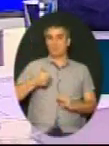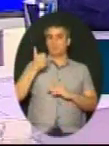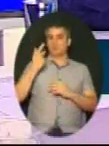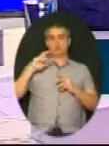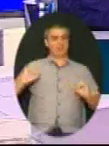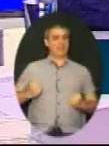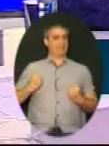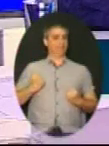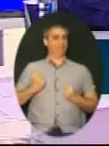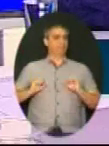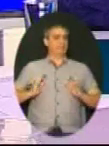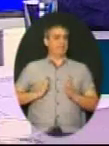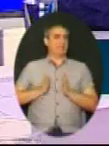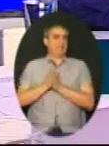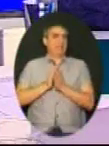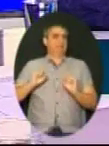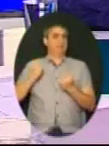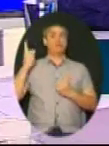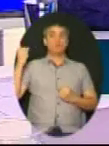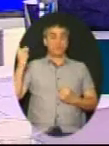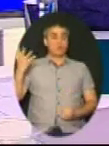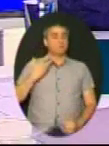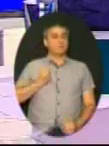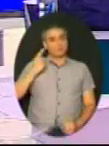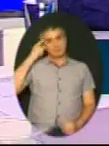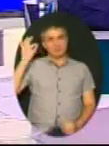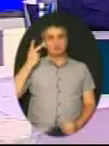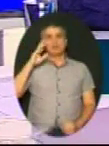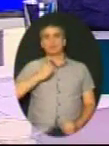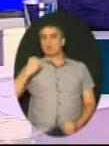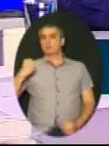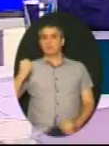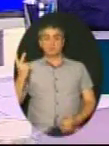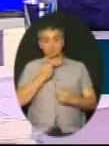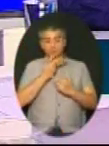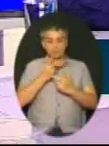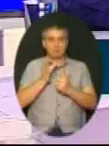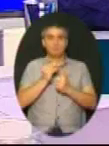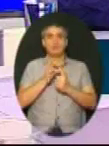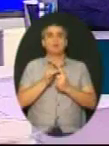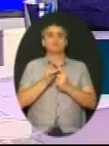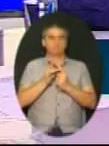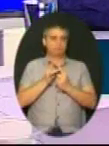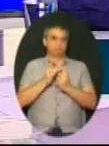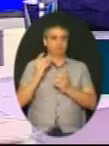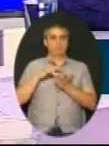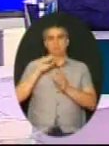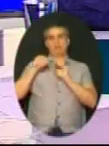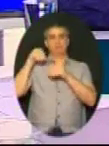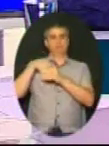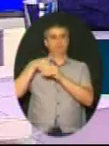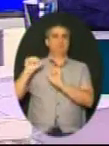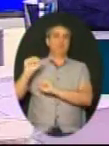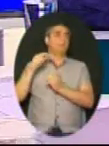יותר קריזמטי, וב', הוא אימץ לעצמו עמדות יותר ימניות. שני הדברים האלה ביחד מביאים לו את הקולות כשיש